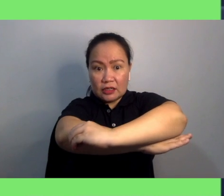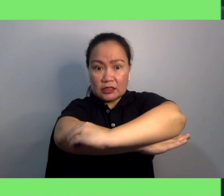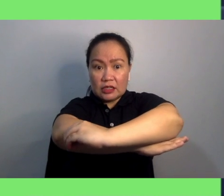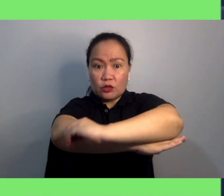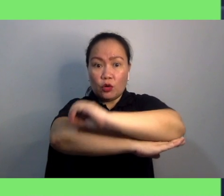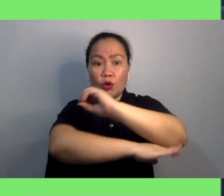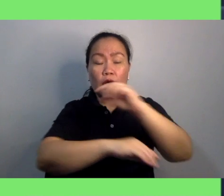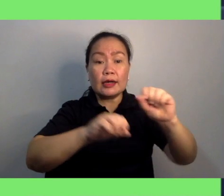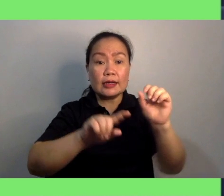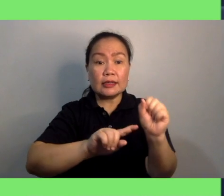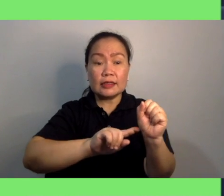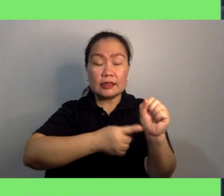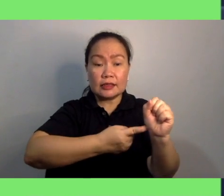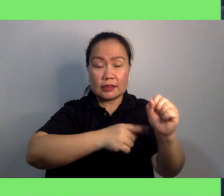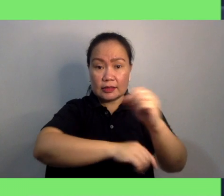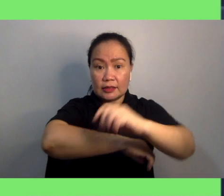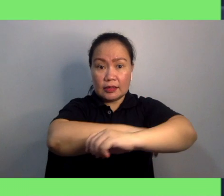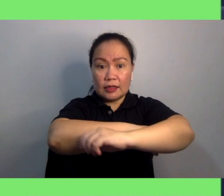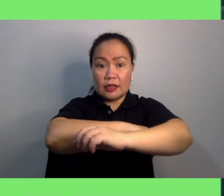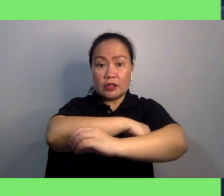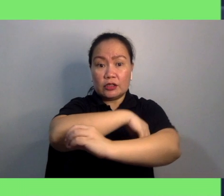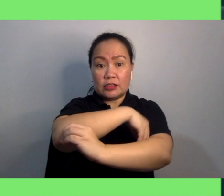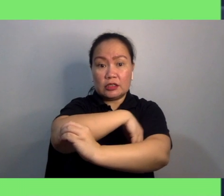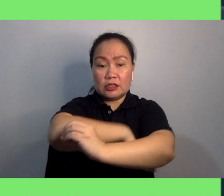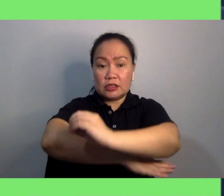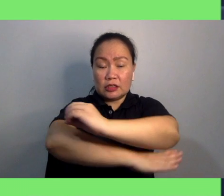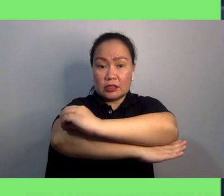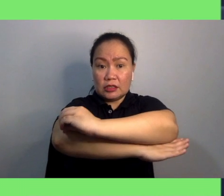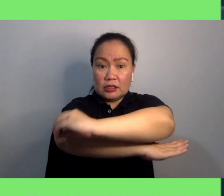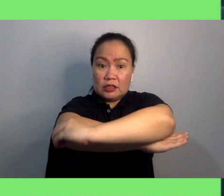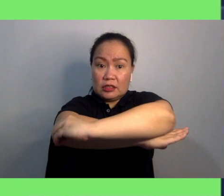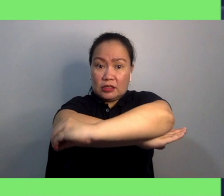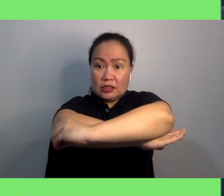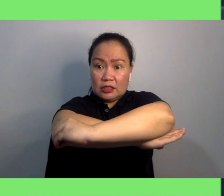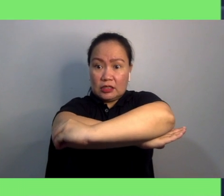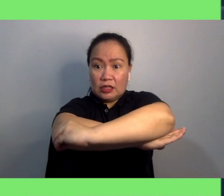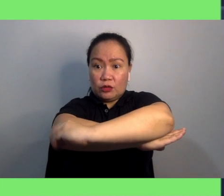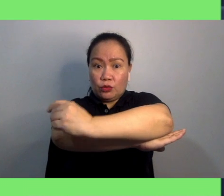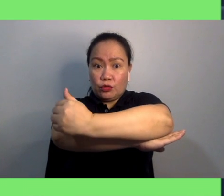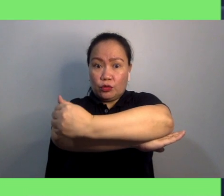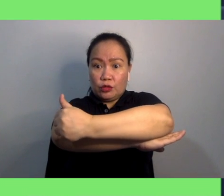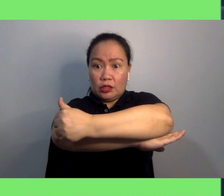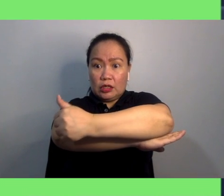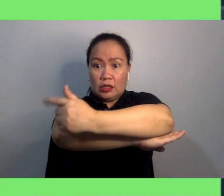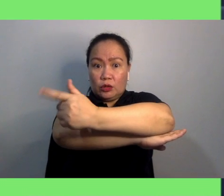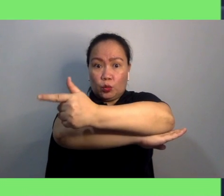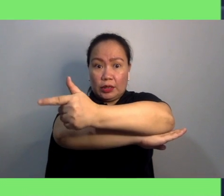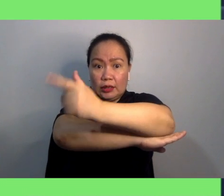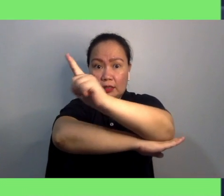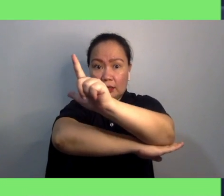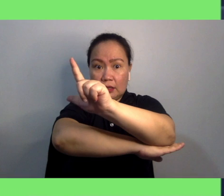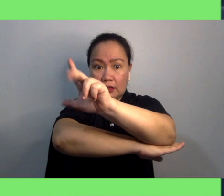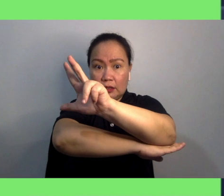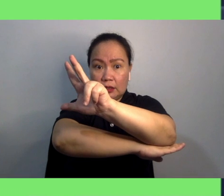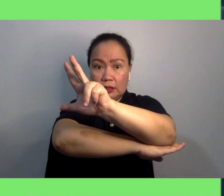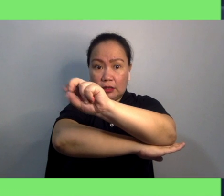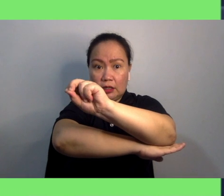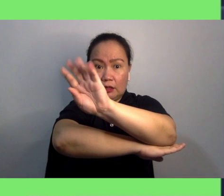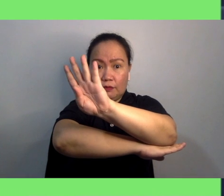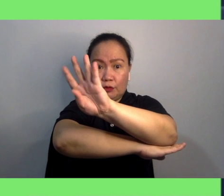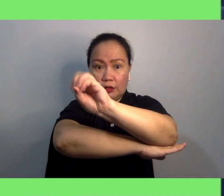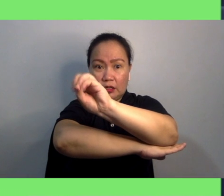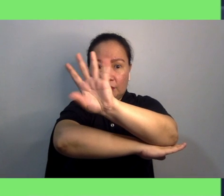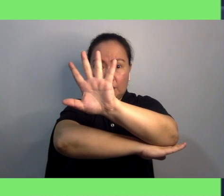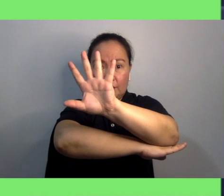and then magmo-move siya, magro-rotate at dito ka titingin. So, that's why the red angle is 60